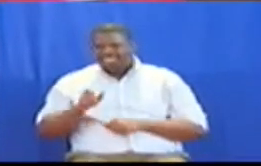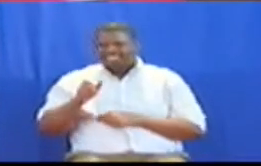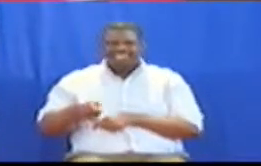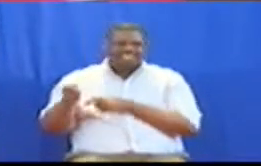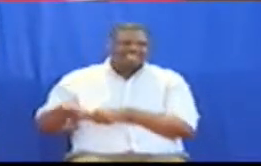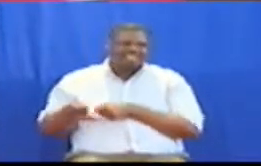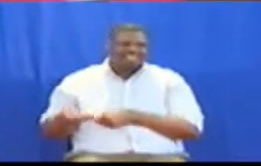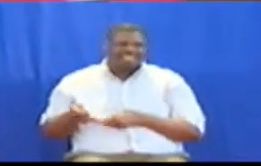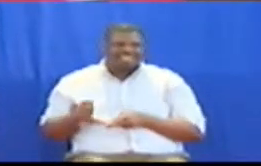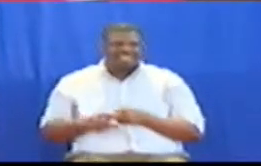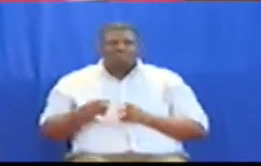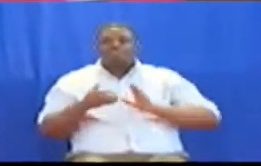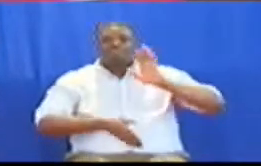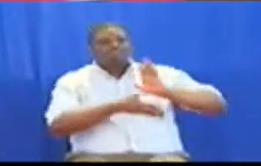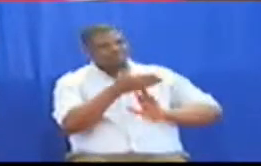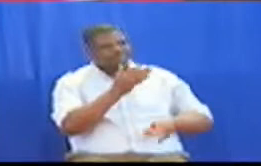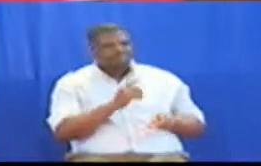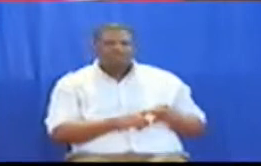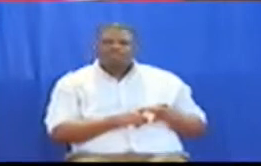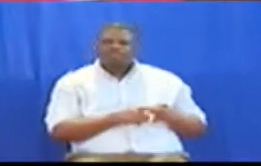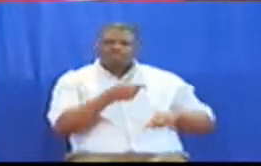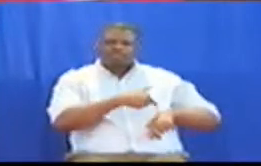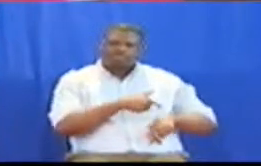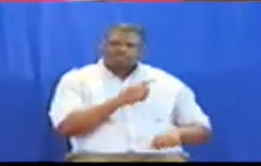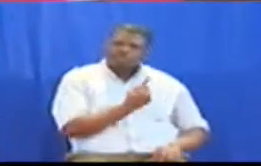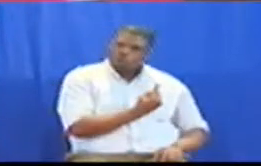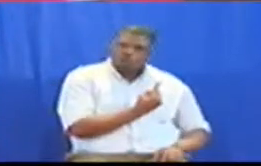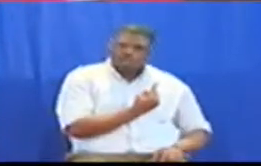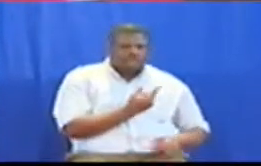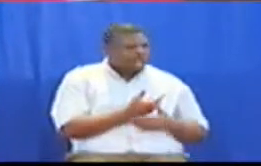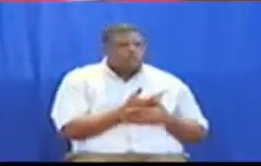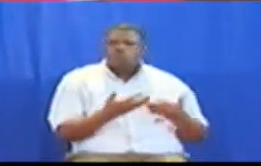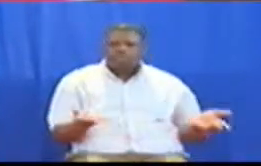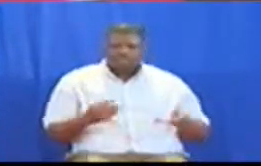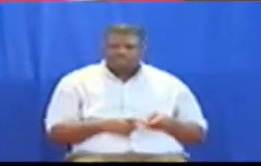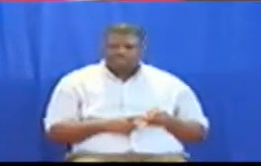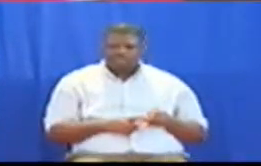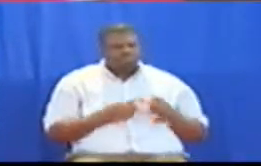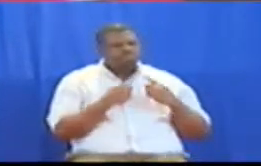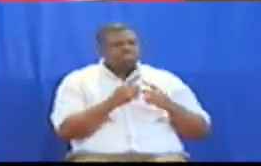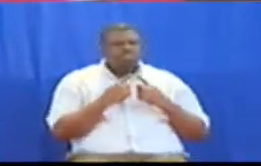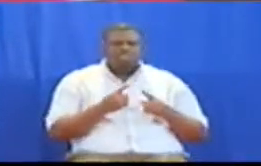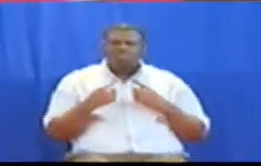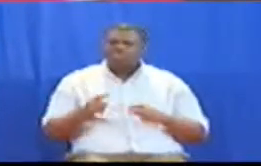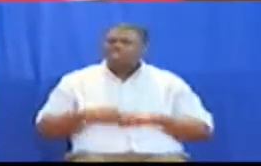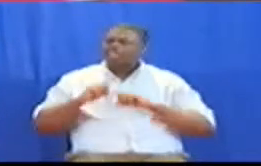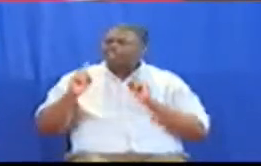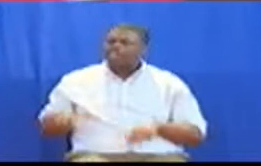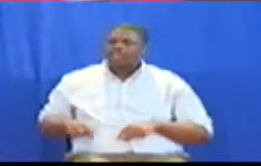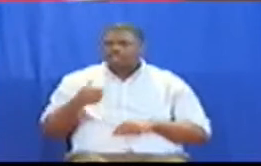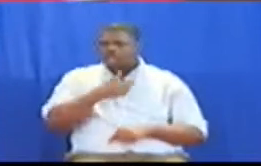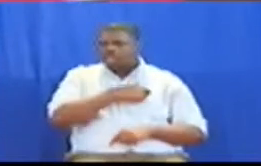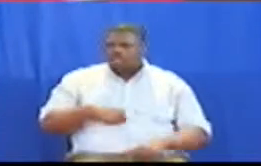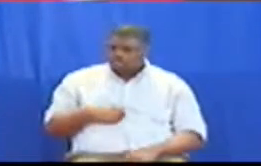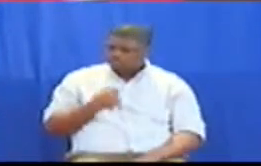chakula. Mwanzo mwananchi akilima kidebe chake kimoja hawezi kukatisha, mageti yalikuwa kibao, lakini rais wetu kwa kuliona ili